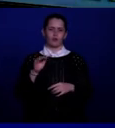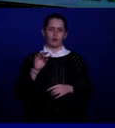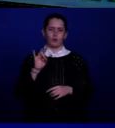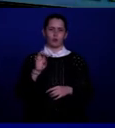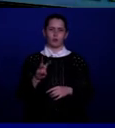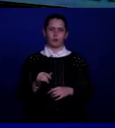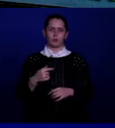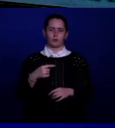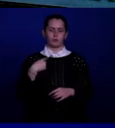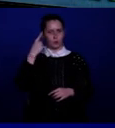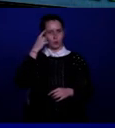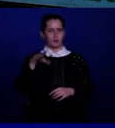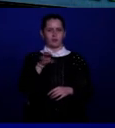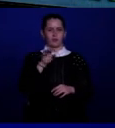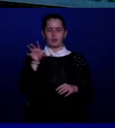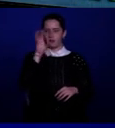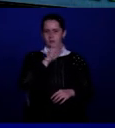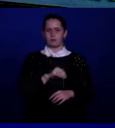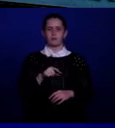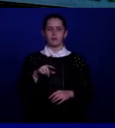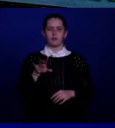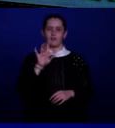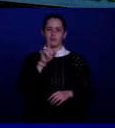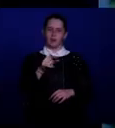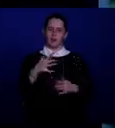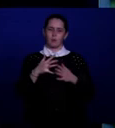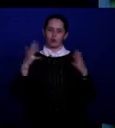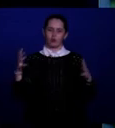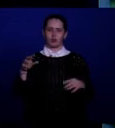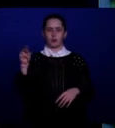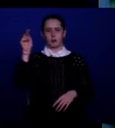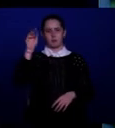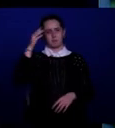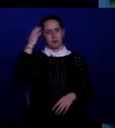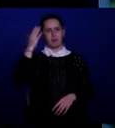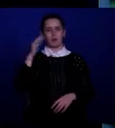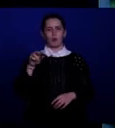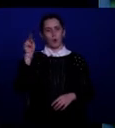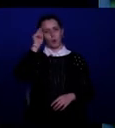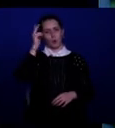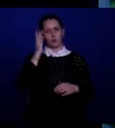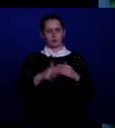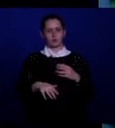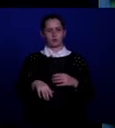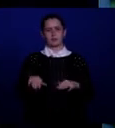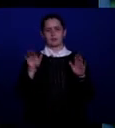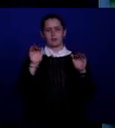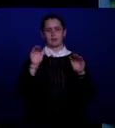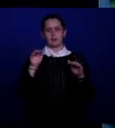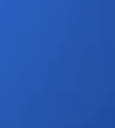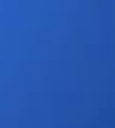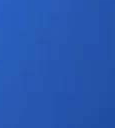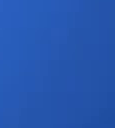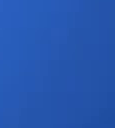справитесь. Вы большие молодцы. Урок окончен. До свидания, ребята.